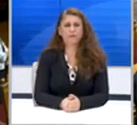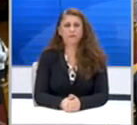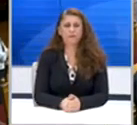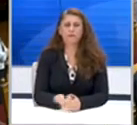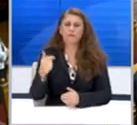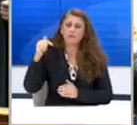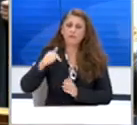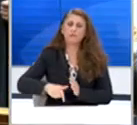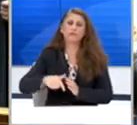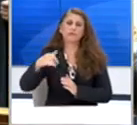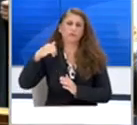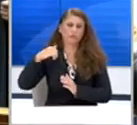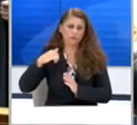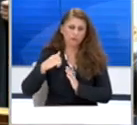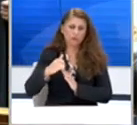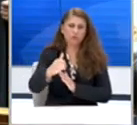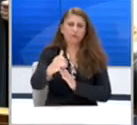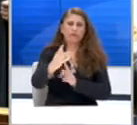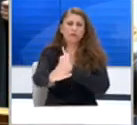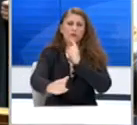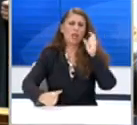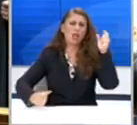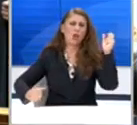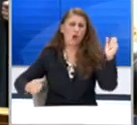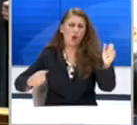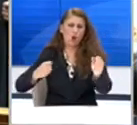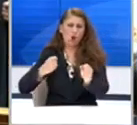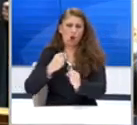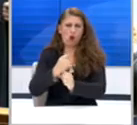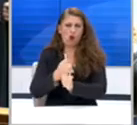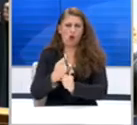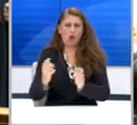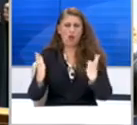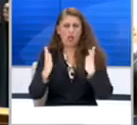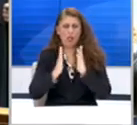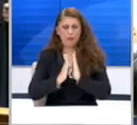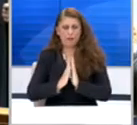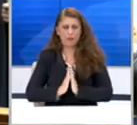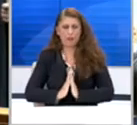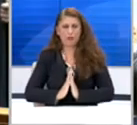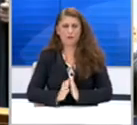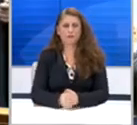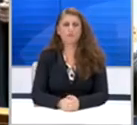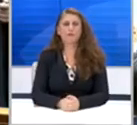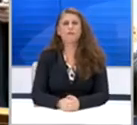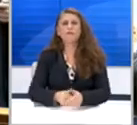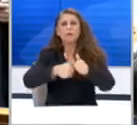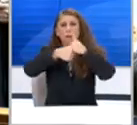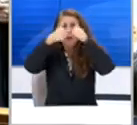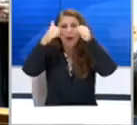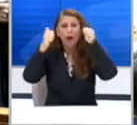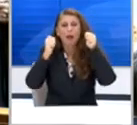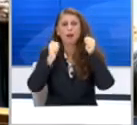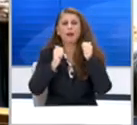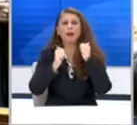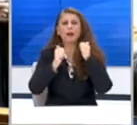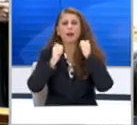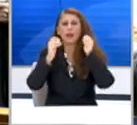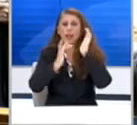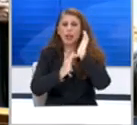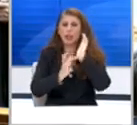Και αΐ και εις τους αιώνας των αιώνων αμήν. Παναγία Θεοτό